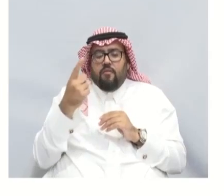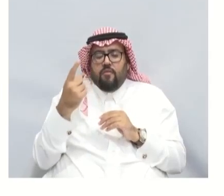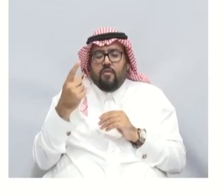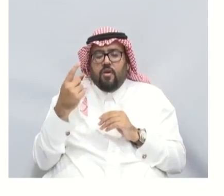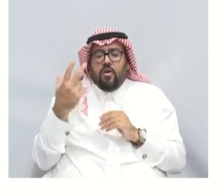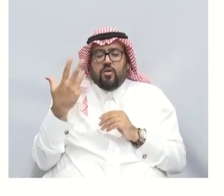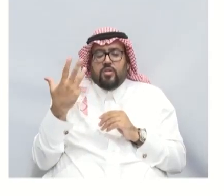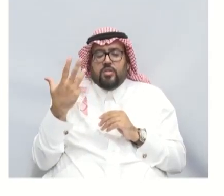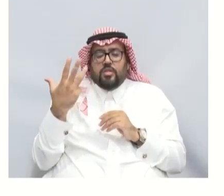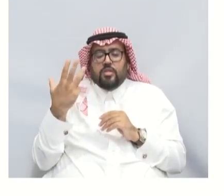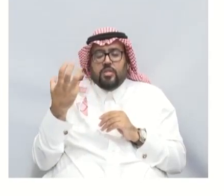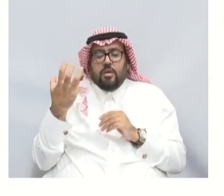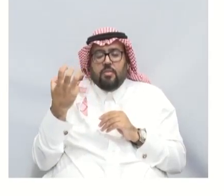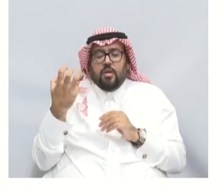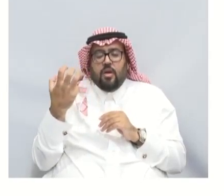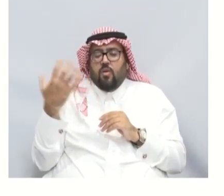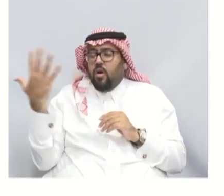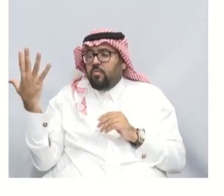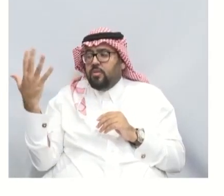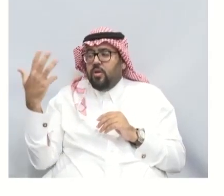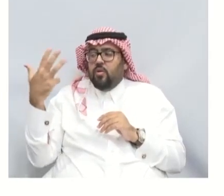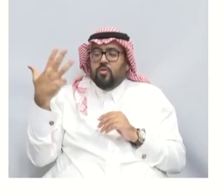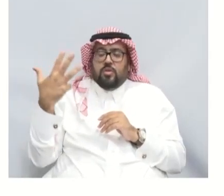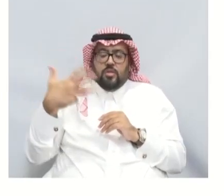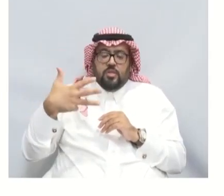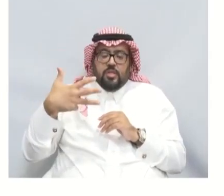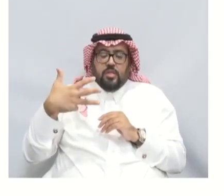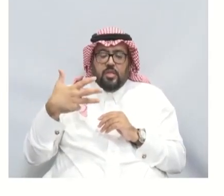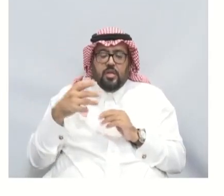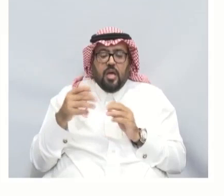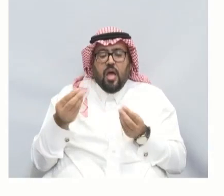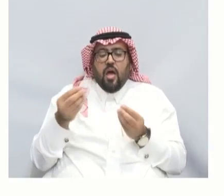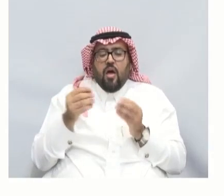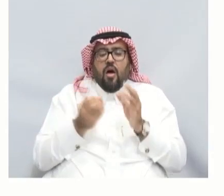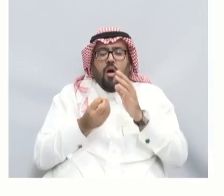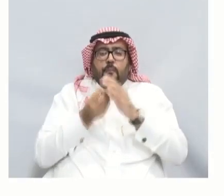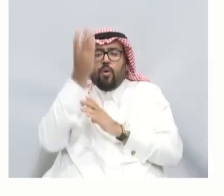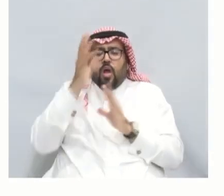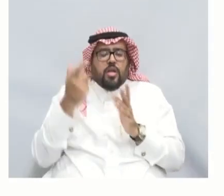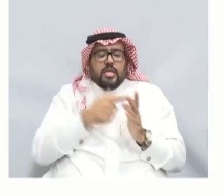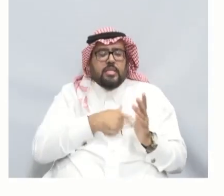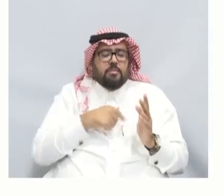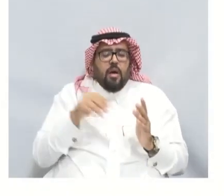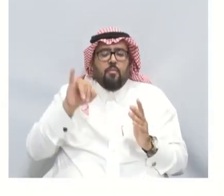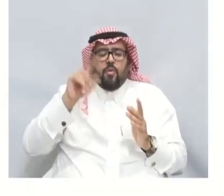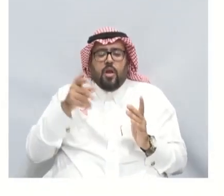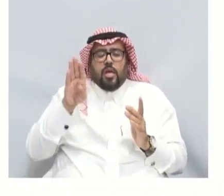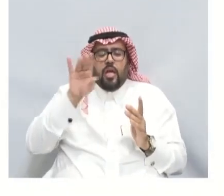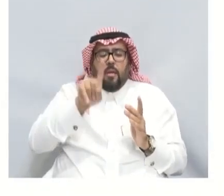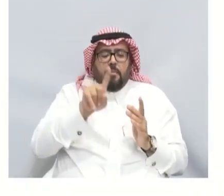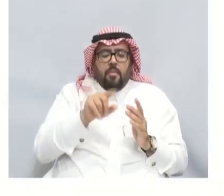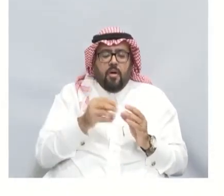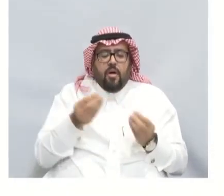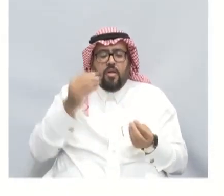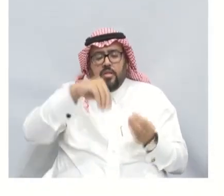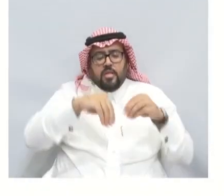ضرب بركان نوعه أو ثار بركان نوعه ماذا؟ مركب، وكما ذكرنا المركب تتابع ماذا؟